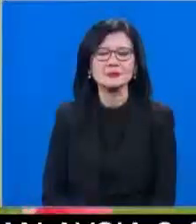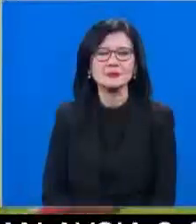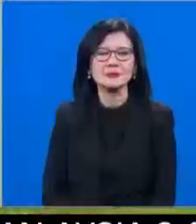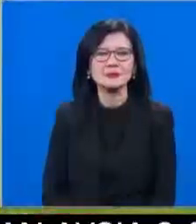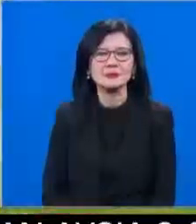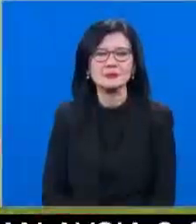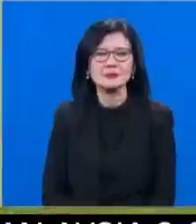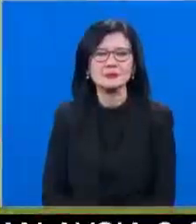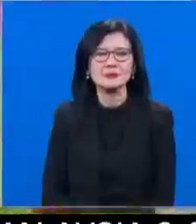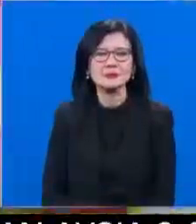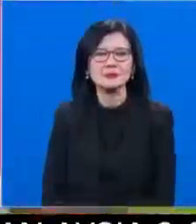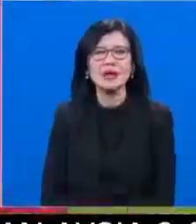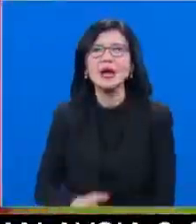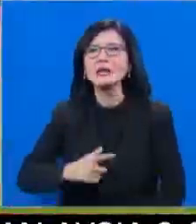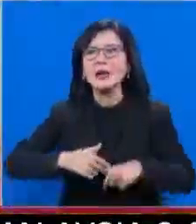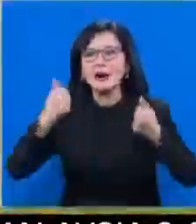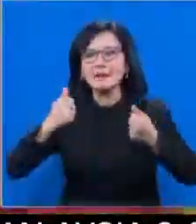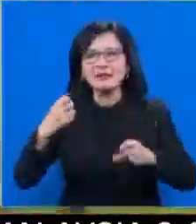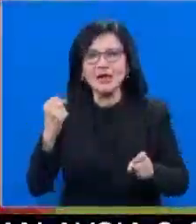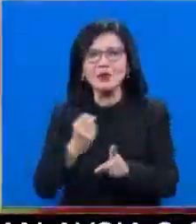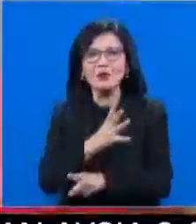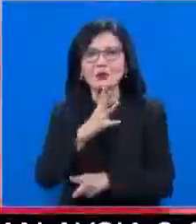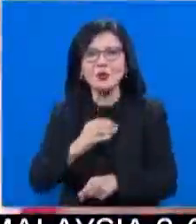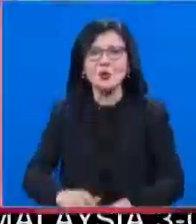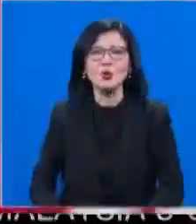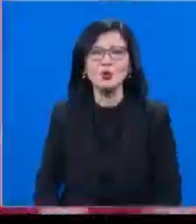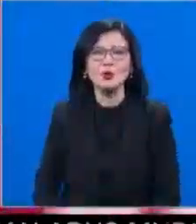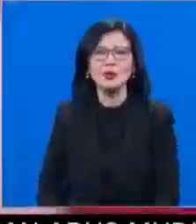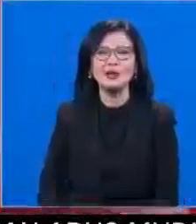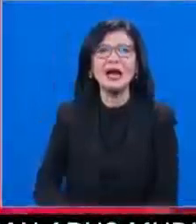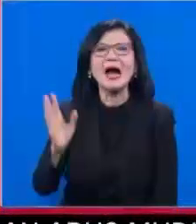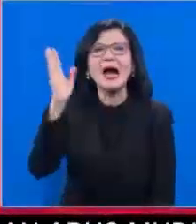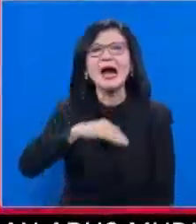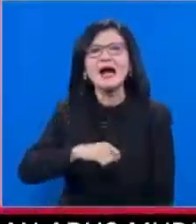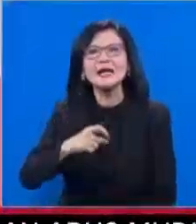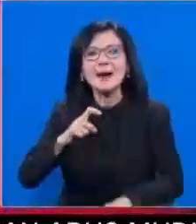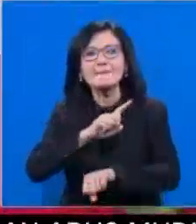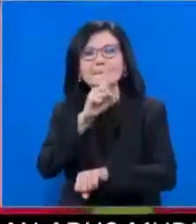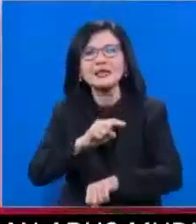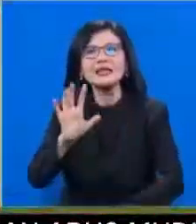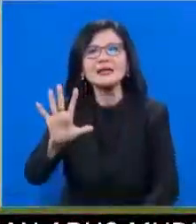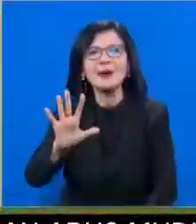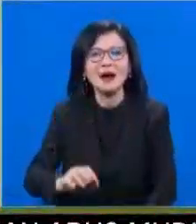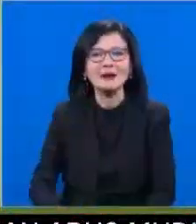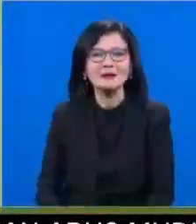Witan Sulaiman dan kawan-kawan berhasil unggul cepat melalui gol Edwin Maulana Fikri pada menit kelima.